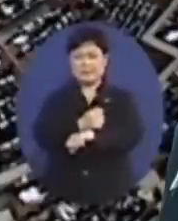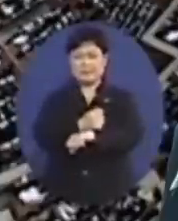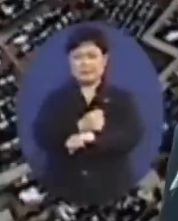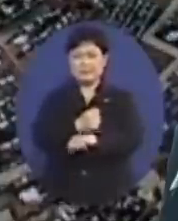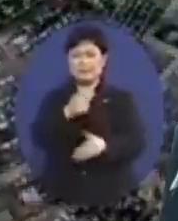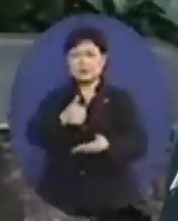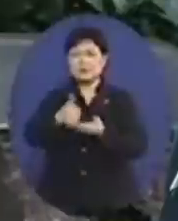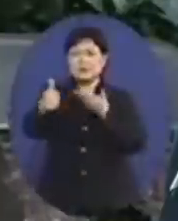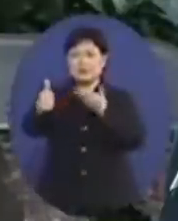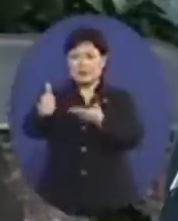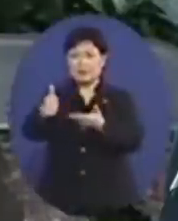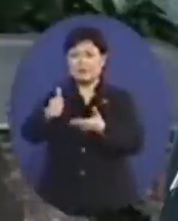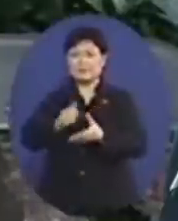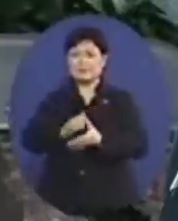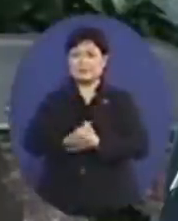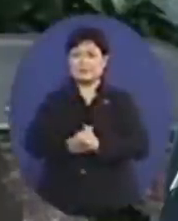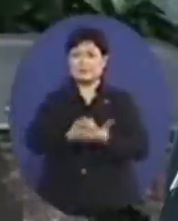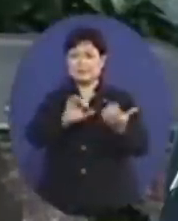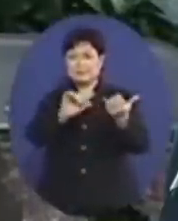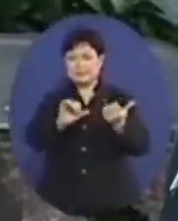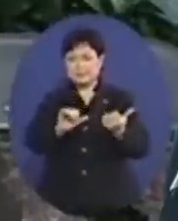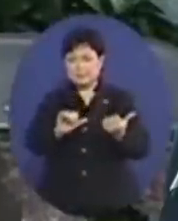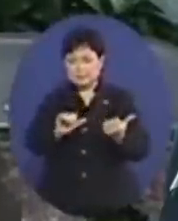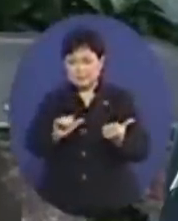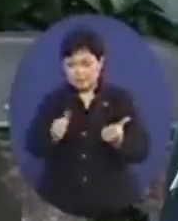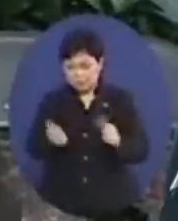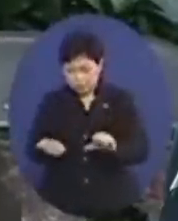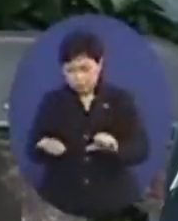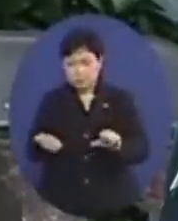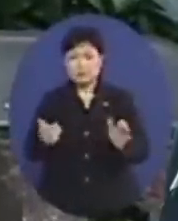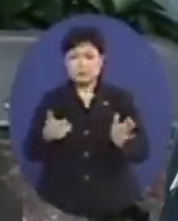주님이 죽음을 택한 것입니다.